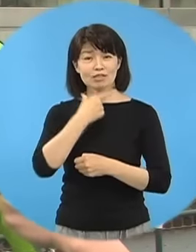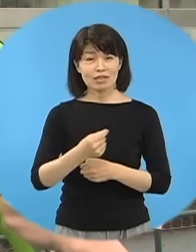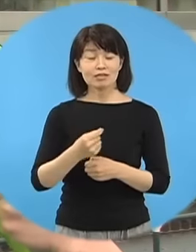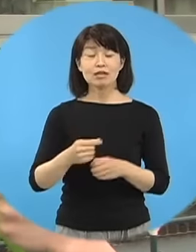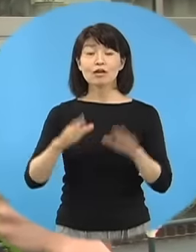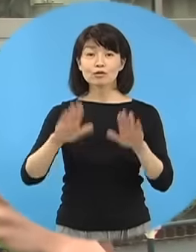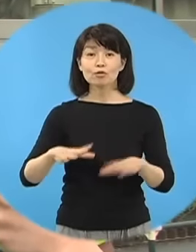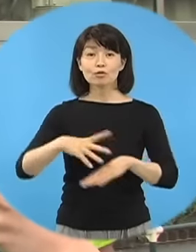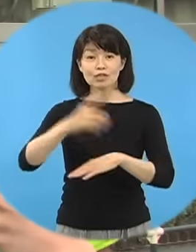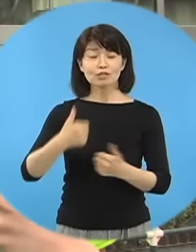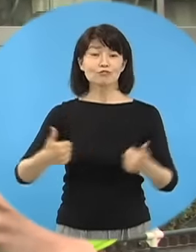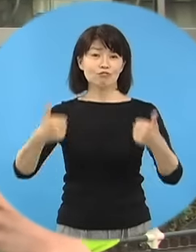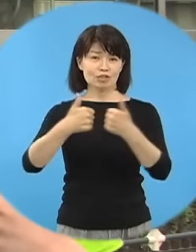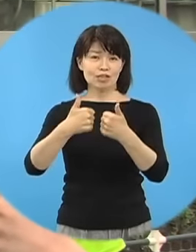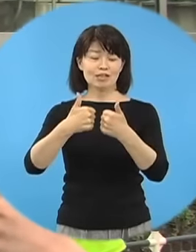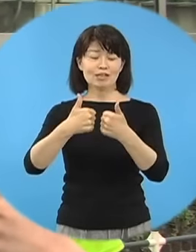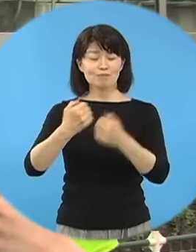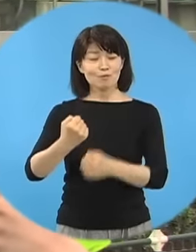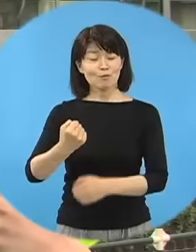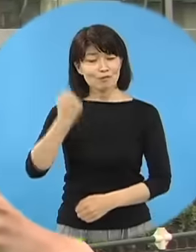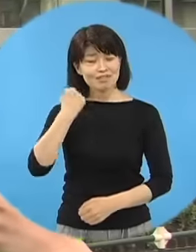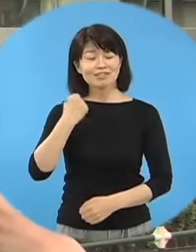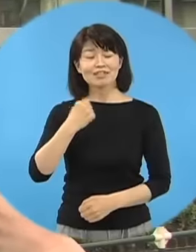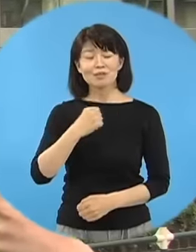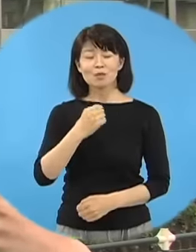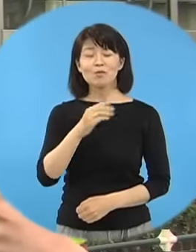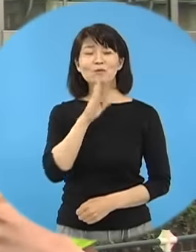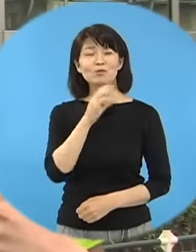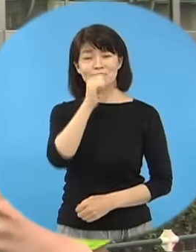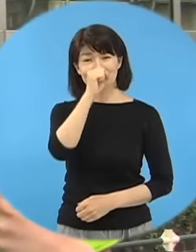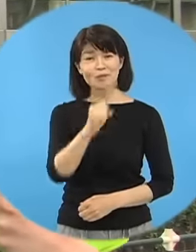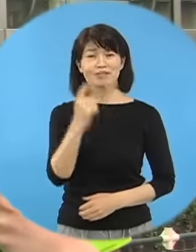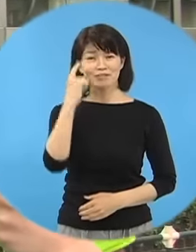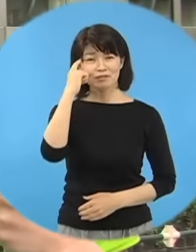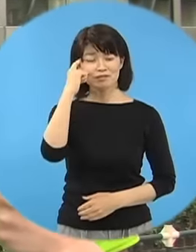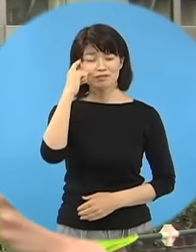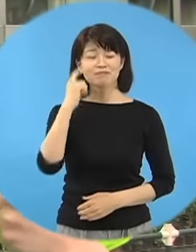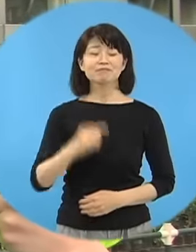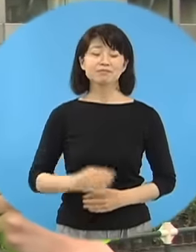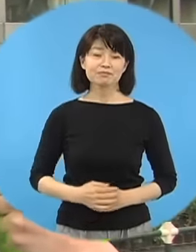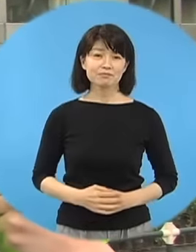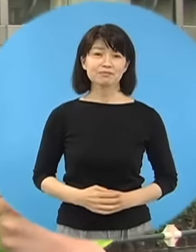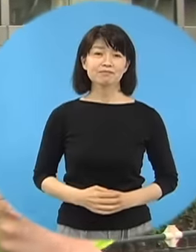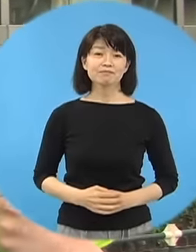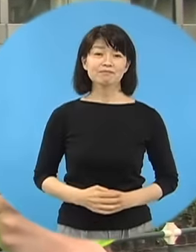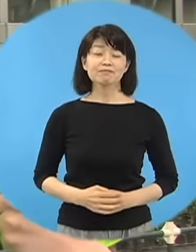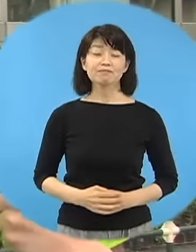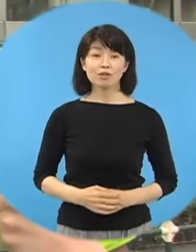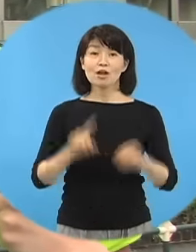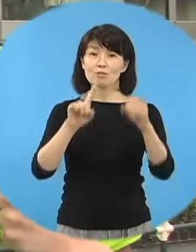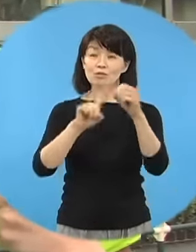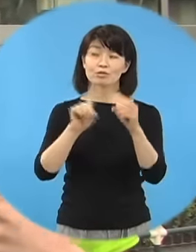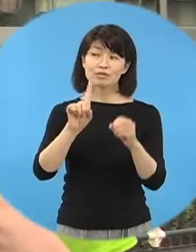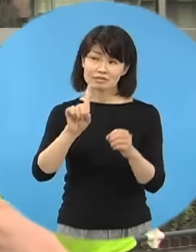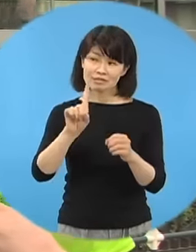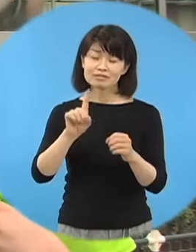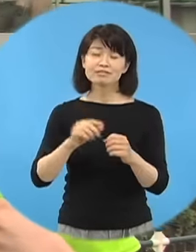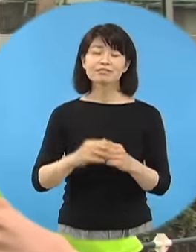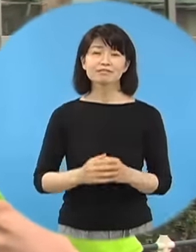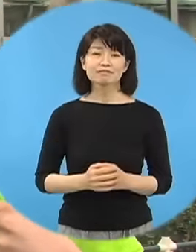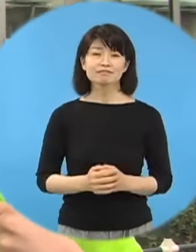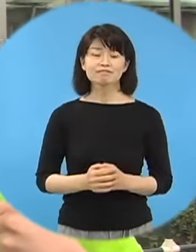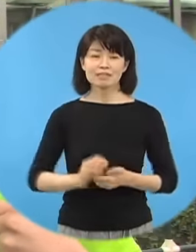やっぱチャンピオンなるっていう意味でこの最初の試合すごい大事だったのでまず勝つことができて本当良かったと思いますでは今シーズンの目標聞かせて